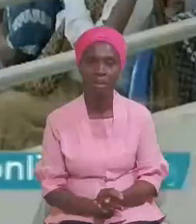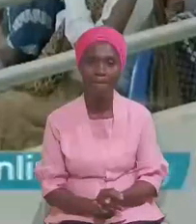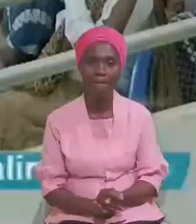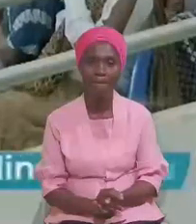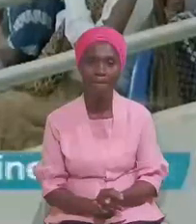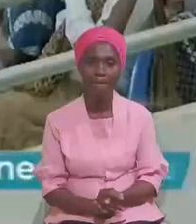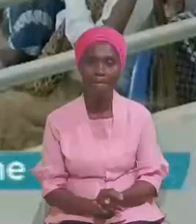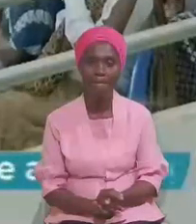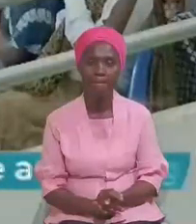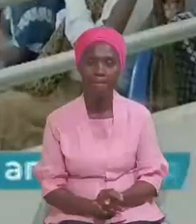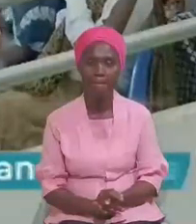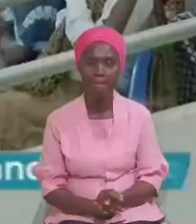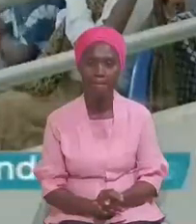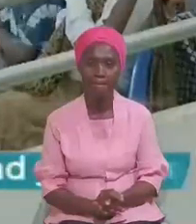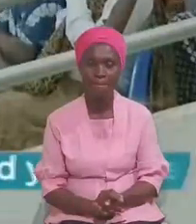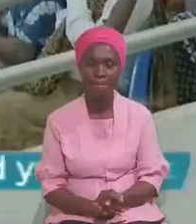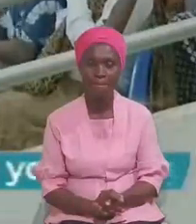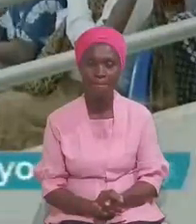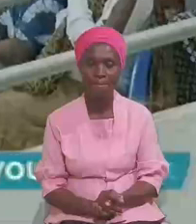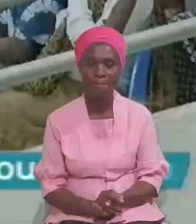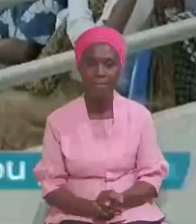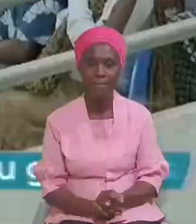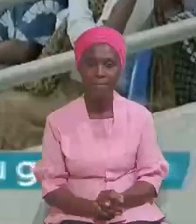If we are done, indicate, please.